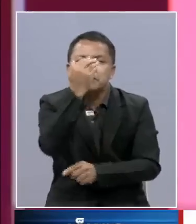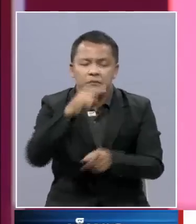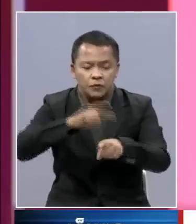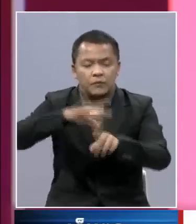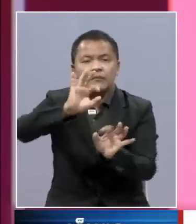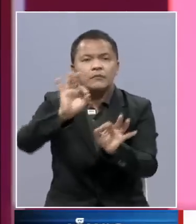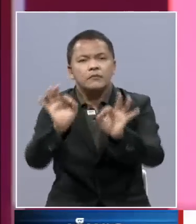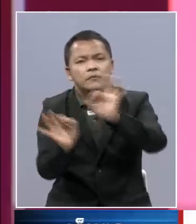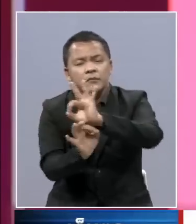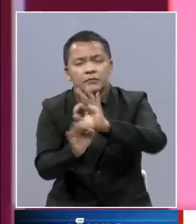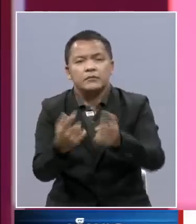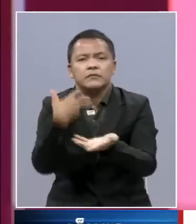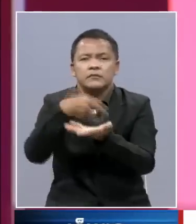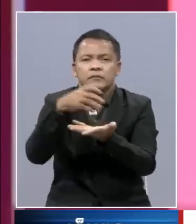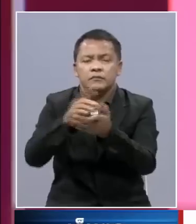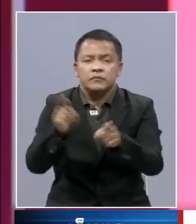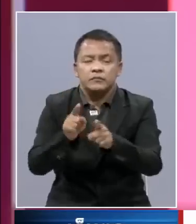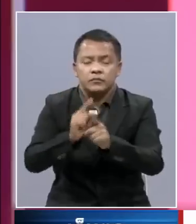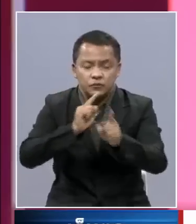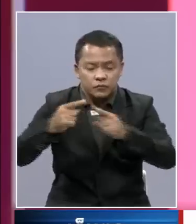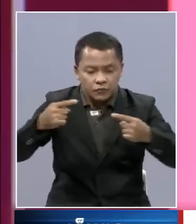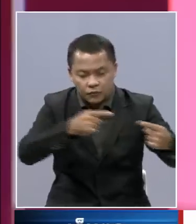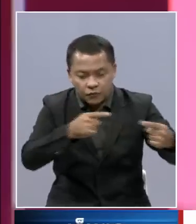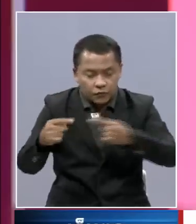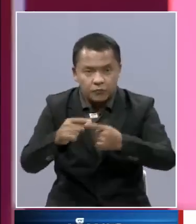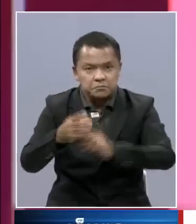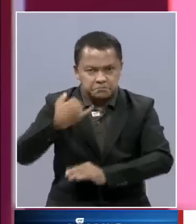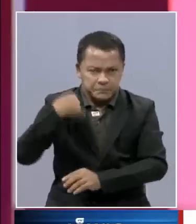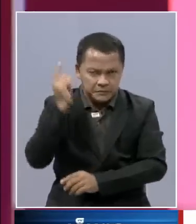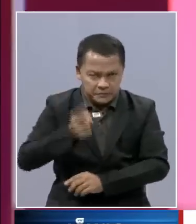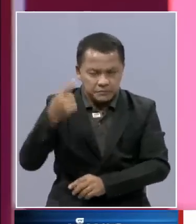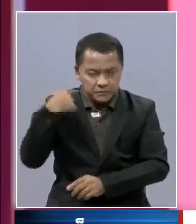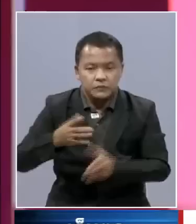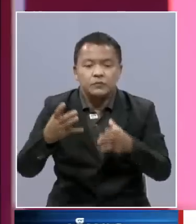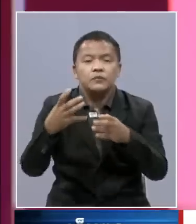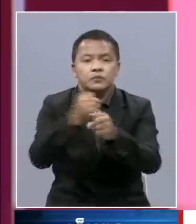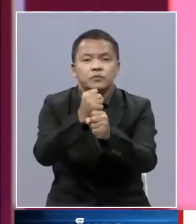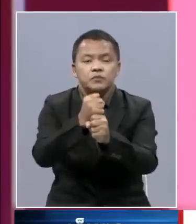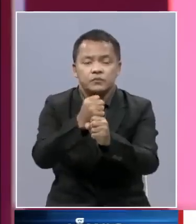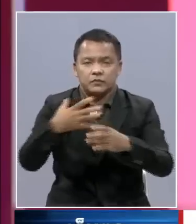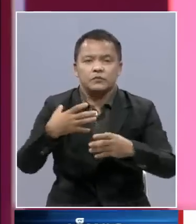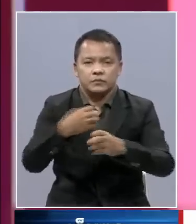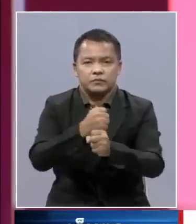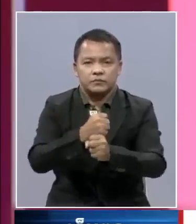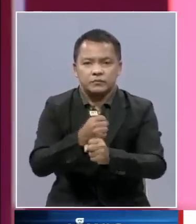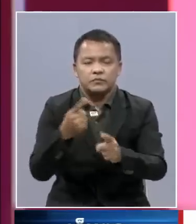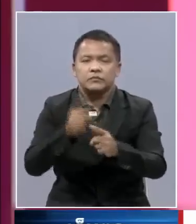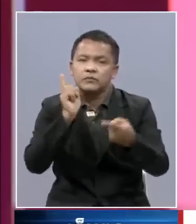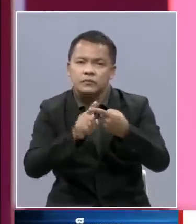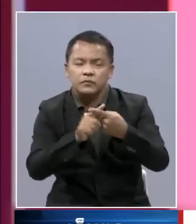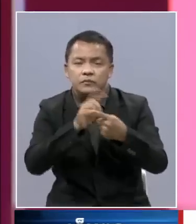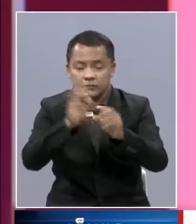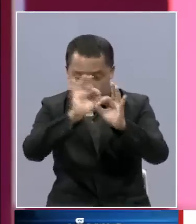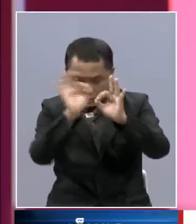เลทเนี่ยนะครับแล้วก็เล่าถึงว่าการต่อรองที่ว่าเนี่ยมันมีจริงๆสรุปใจความให้คุณผู้ชมฟังแบบนี้นะครับอย่างเรื่องของ